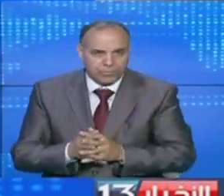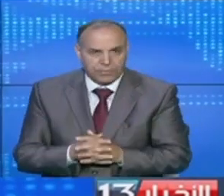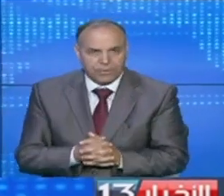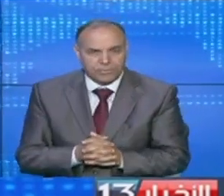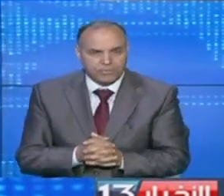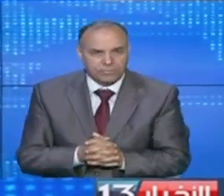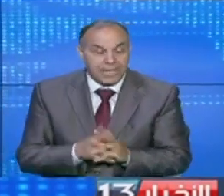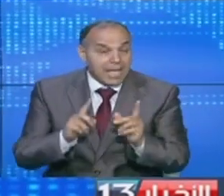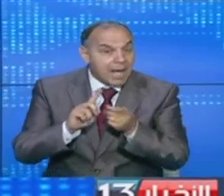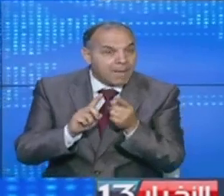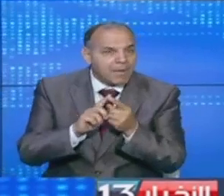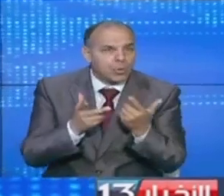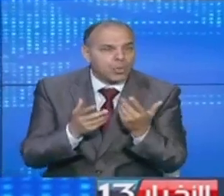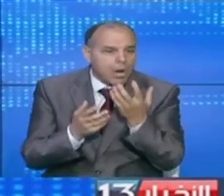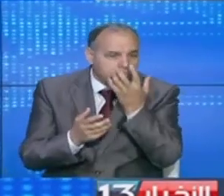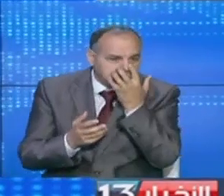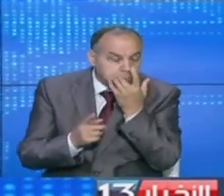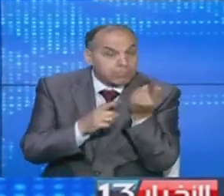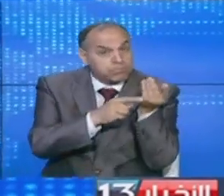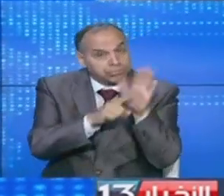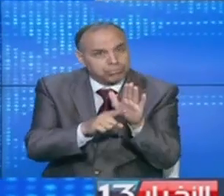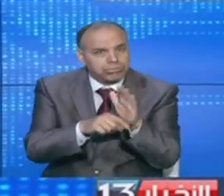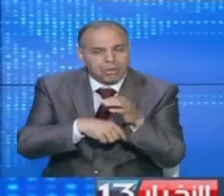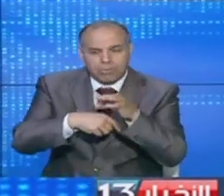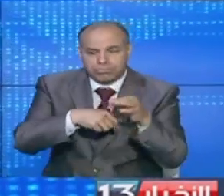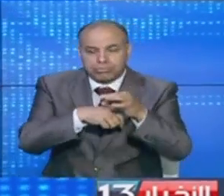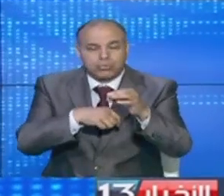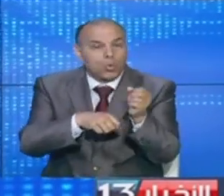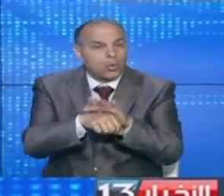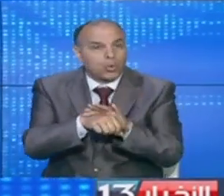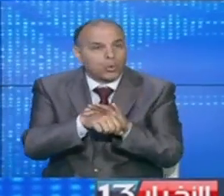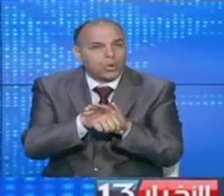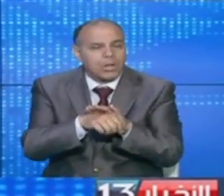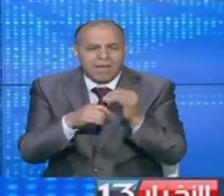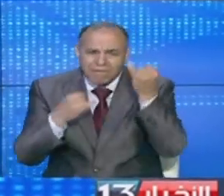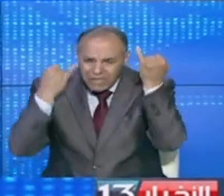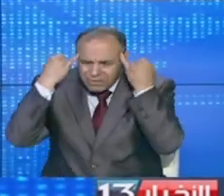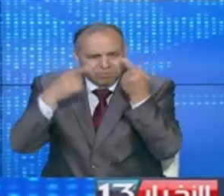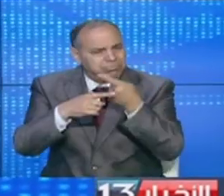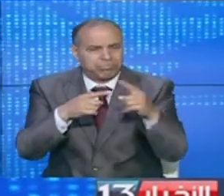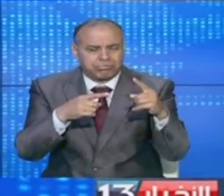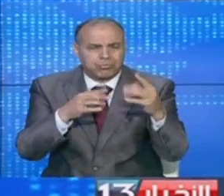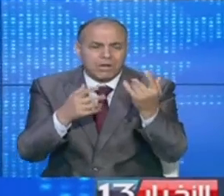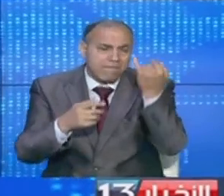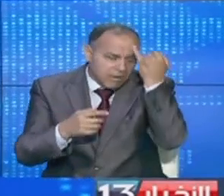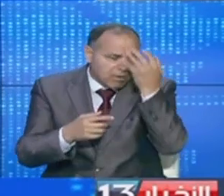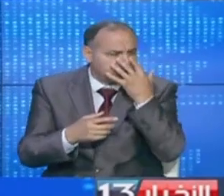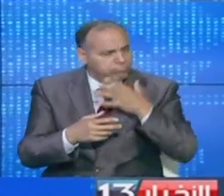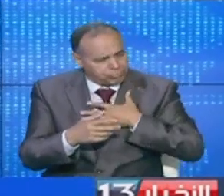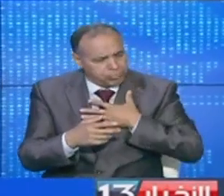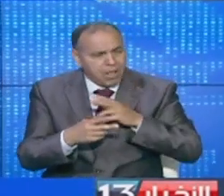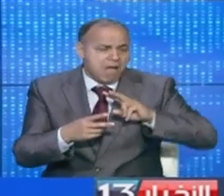اهميه ووضع التمام للتوقيع من عدوى فيروس كورونا اختلفت فيها المواقف بين من يراها قناعه